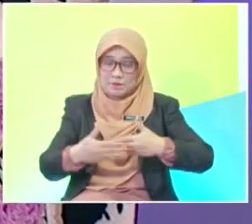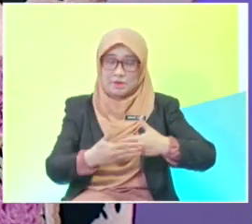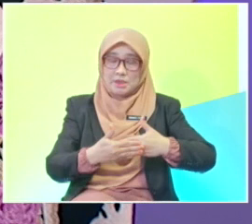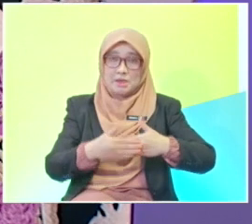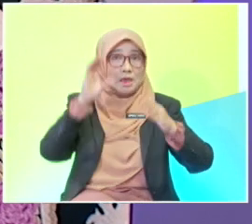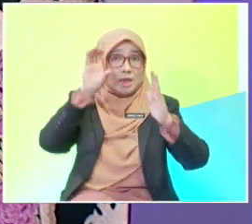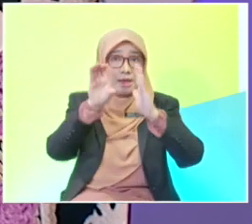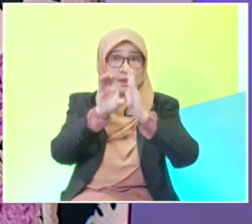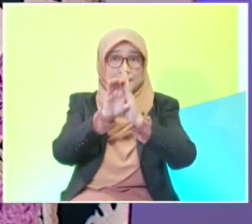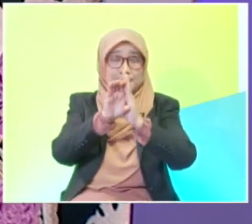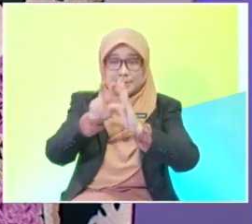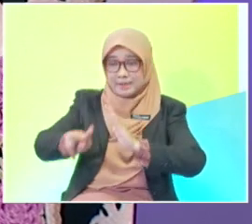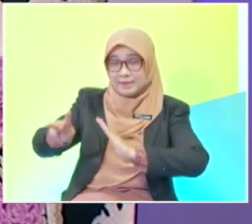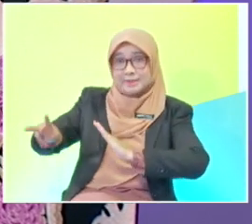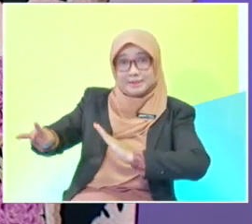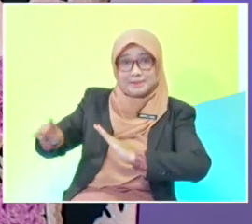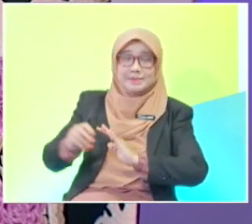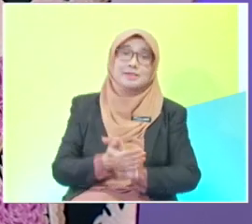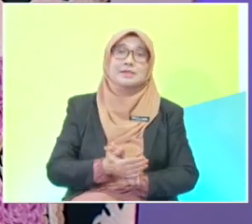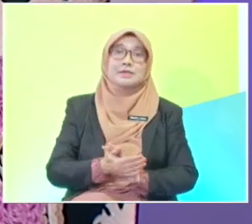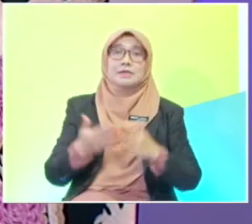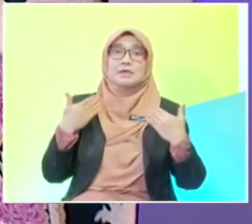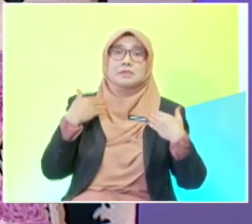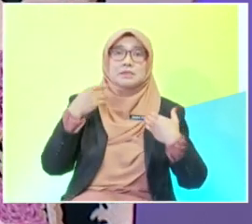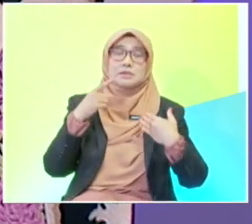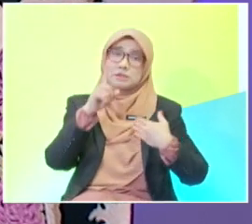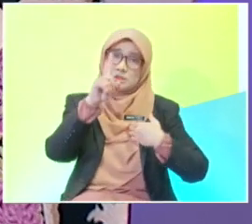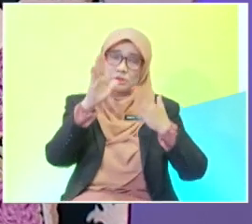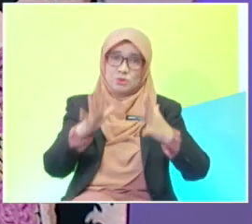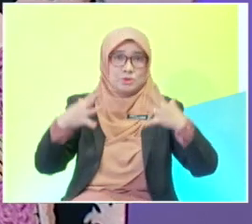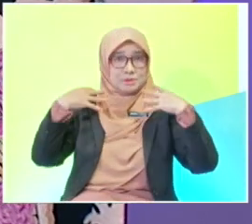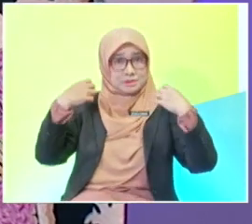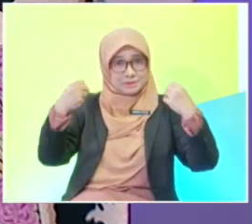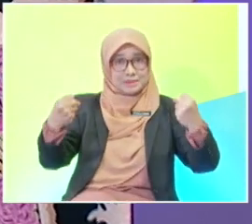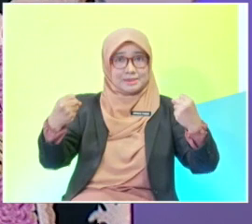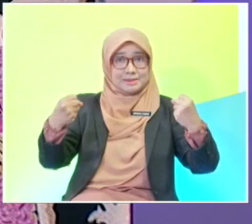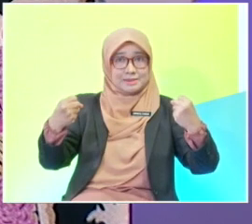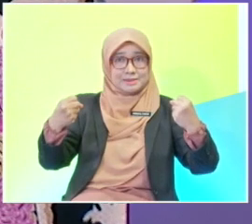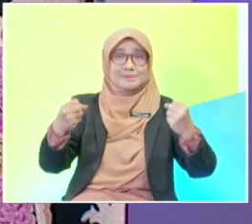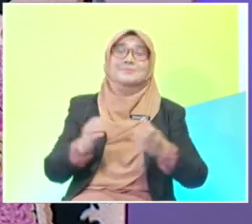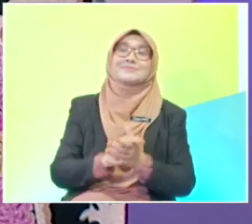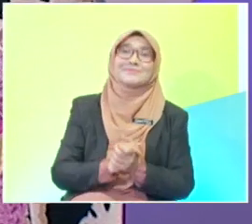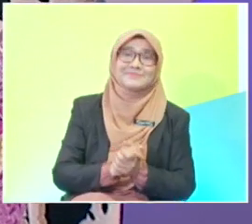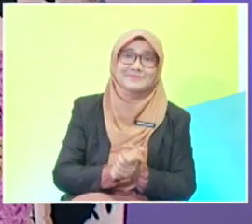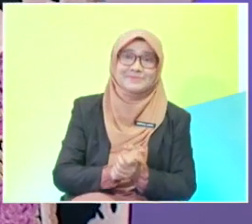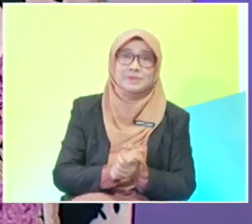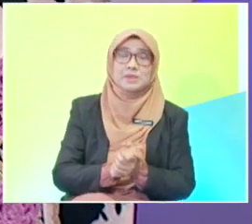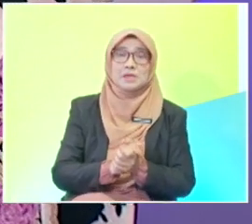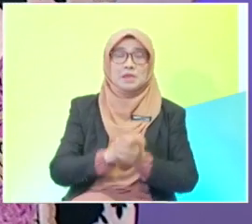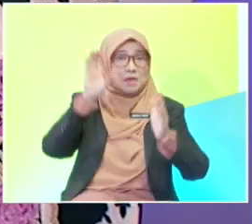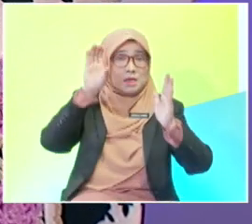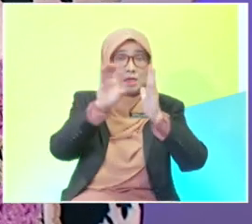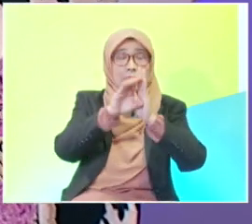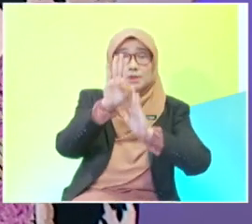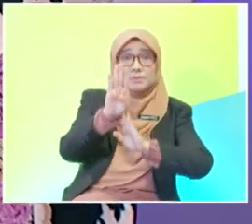dengan gambar B. Kalau kita lihat gambar A itu, kita lihat seorang kanak-kanak yang sehat, cergas kan. Kalau Ceria kita lihat nampak tu, cikgu. Gambar yang B itu pula kita